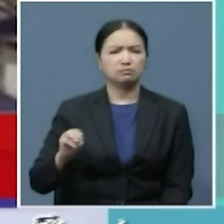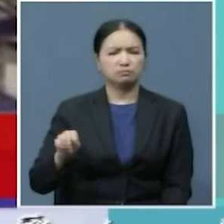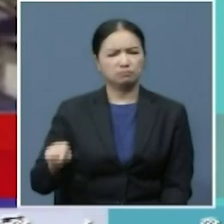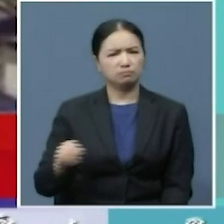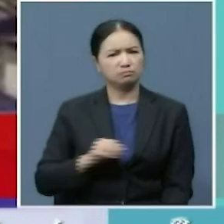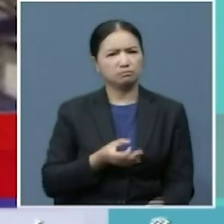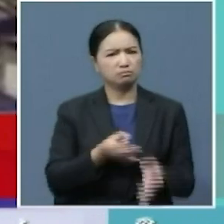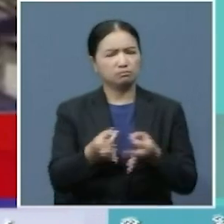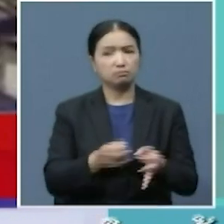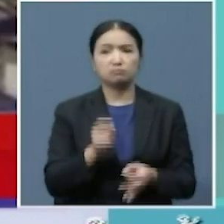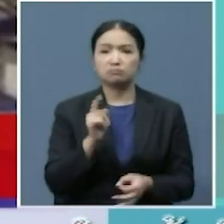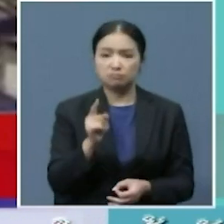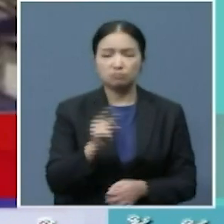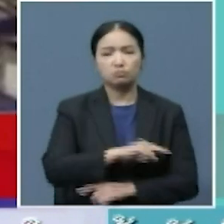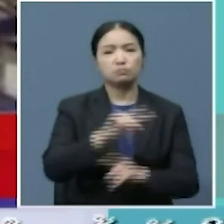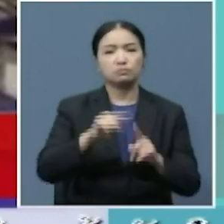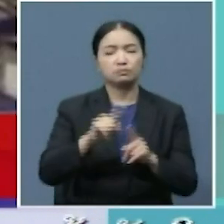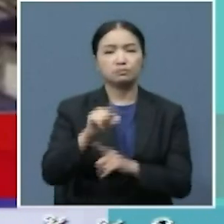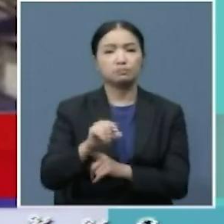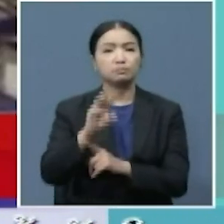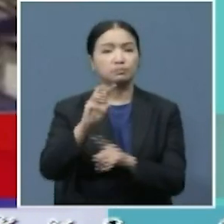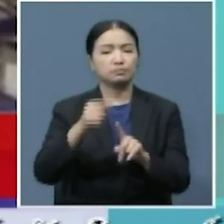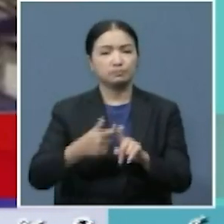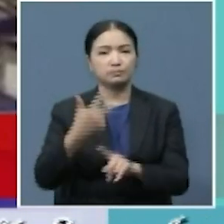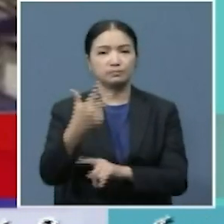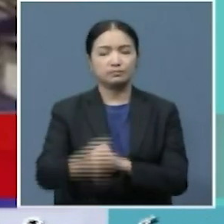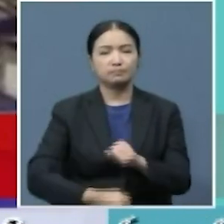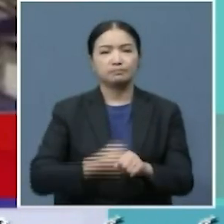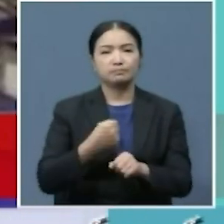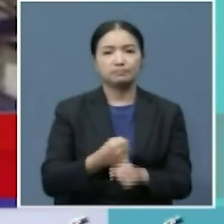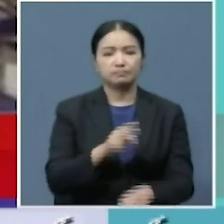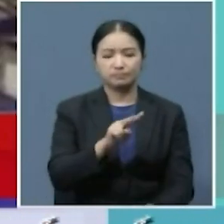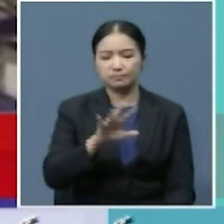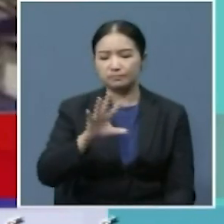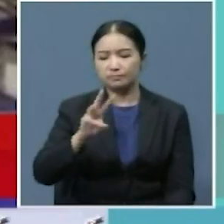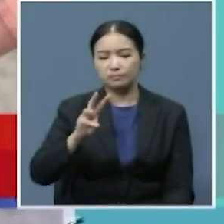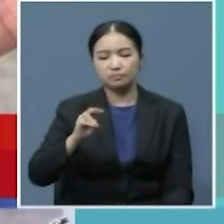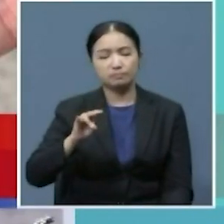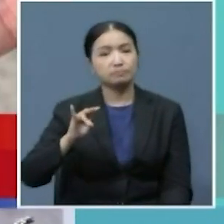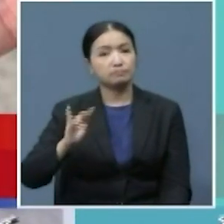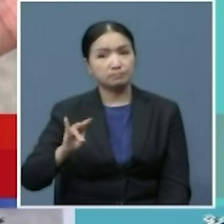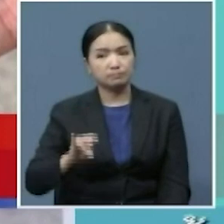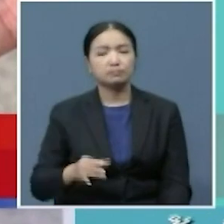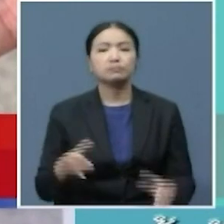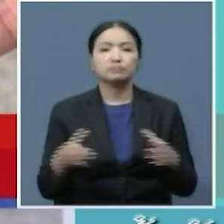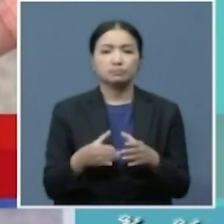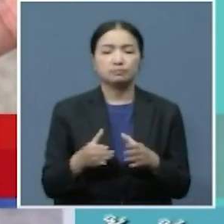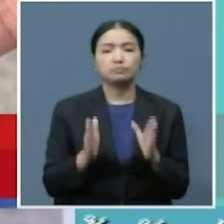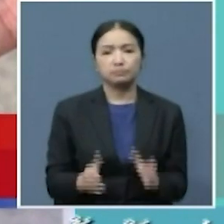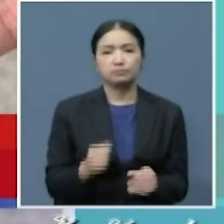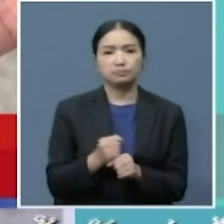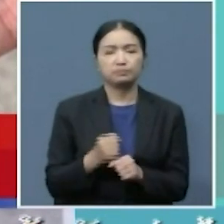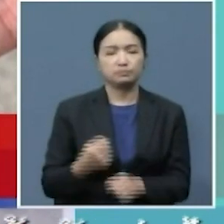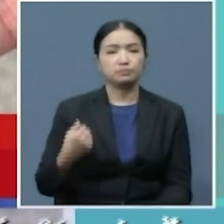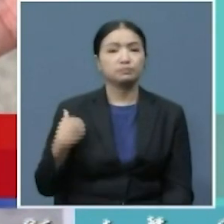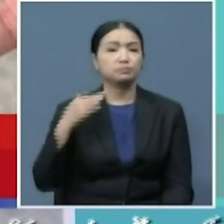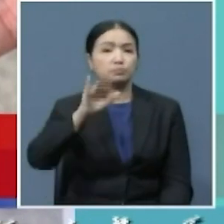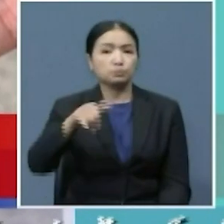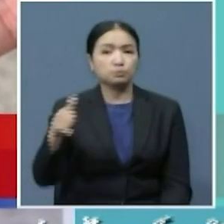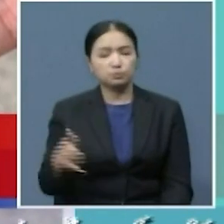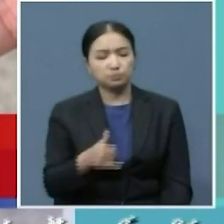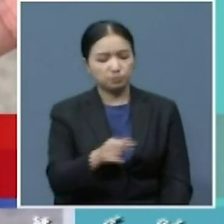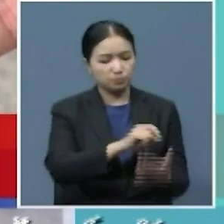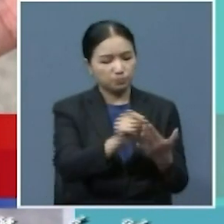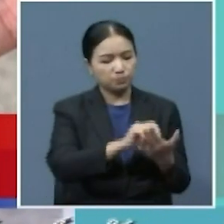บอกว่าเหตุการณ์ดังกล่าวเนี่ยเกิดขึ้นเมื่อวันที่26มีนาคม2567ซึ่งเจ้าหน้าที่เทศกิจคนดังกล่าวเข้าไปร้องเรียนเ